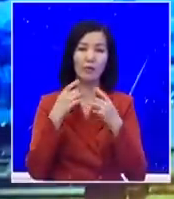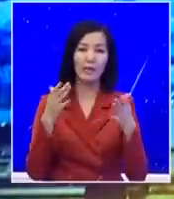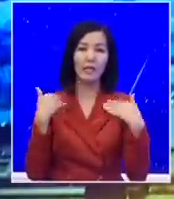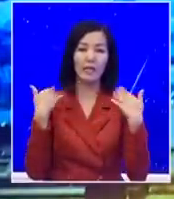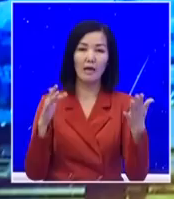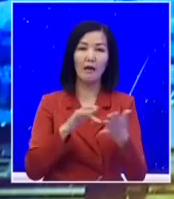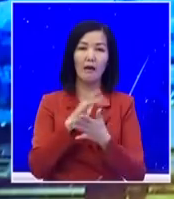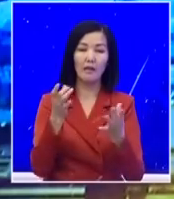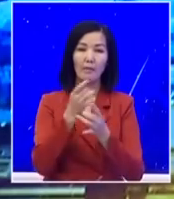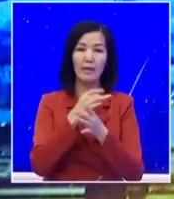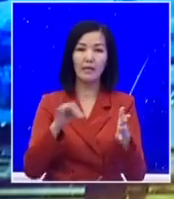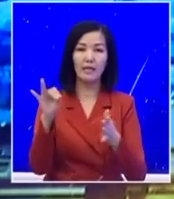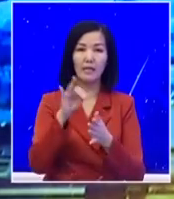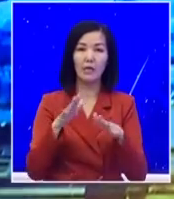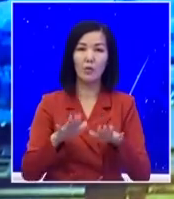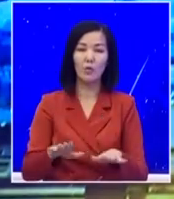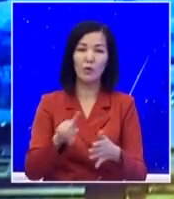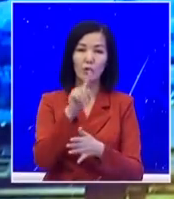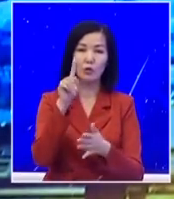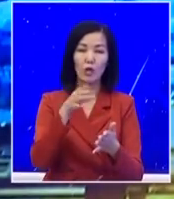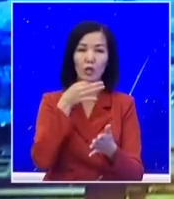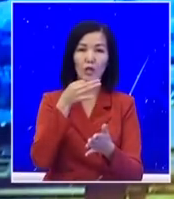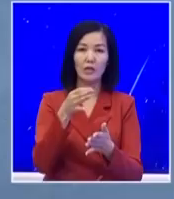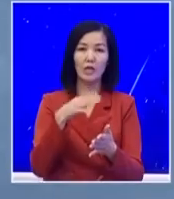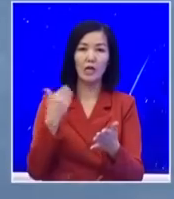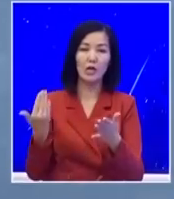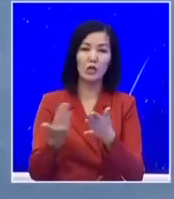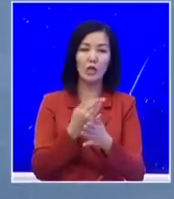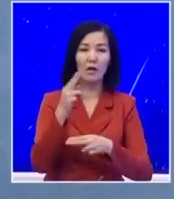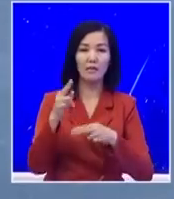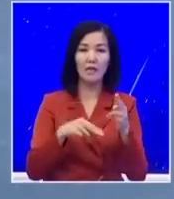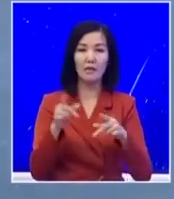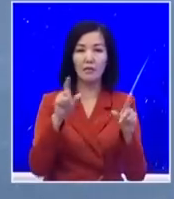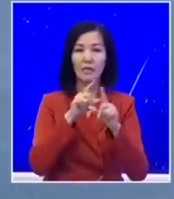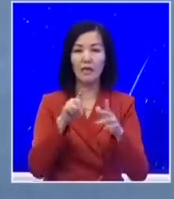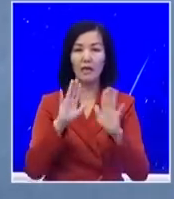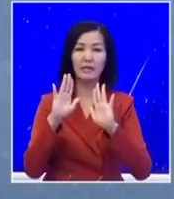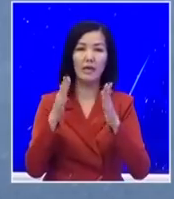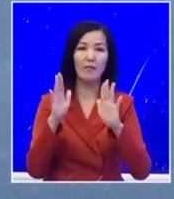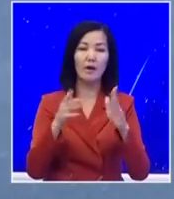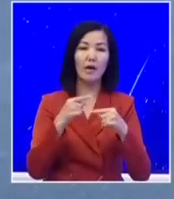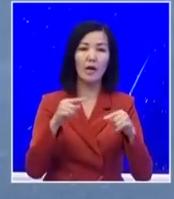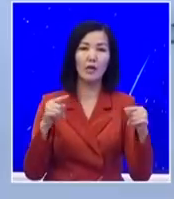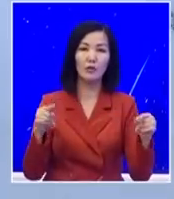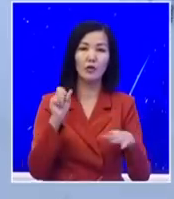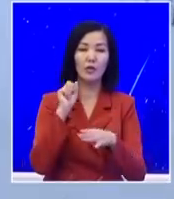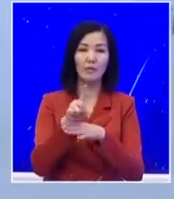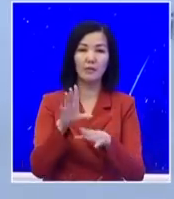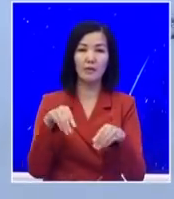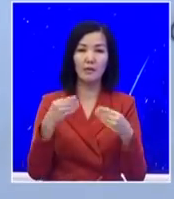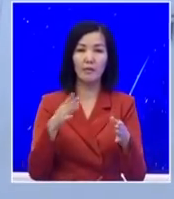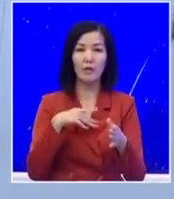иелеріне шаһардағы мәдени тарихи орындар жайлы сұрақтар қойды, жаңа салынып жатқан нысандар мен саябақтар туралы түрлі форматта тапсырмалар